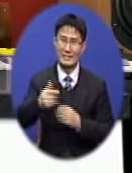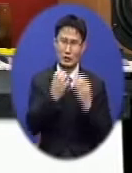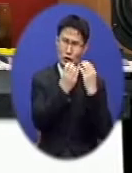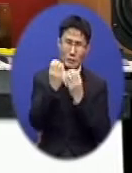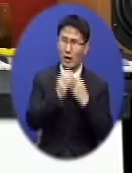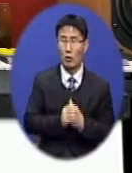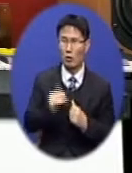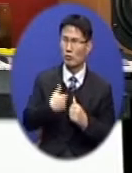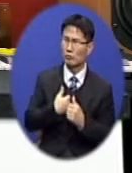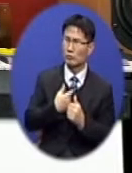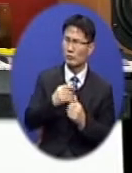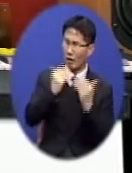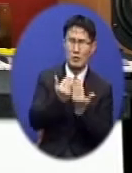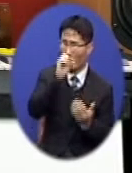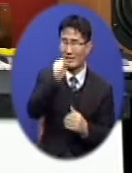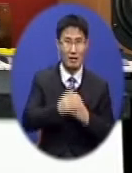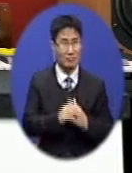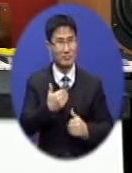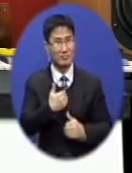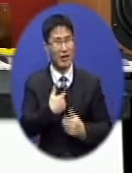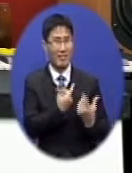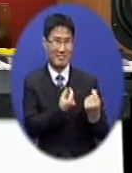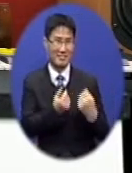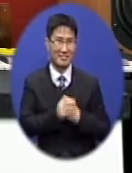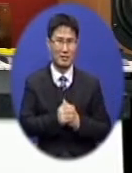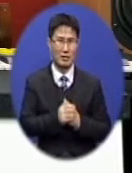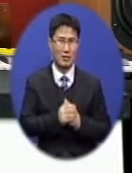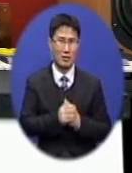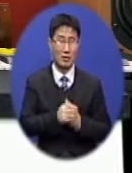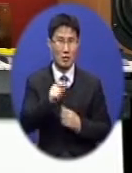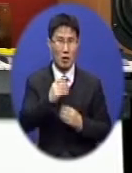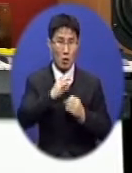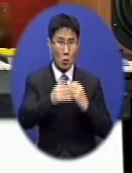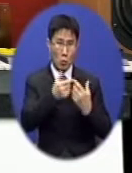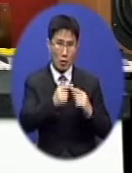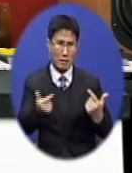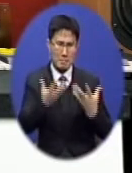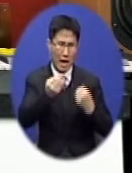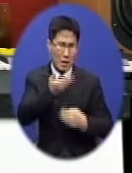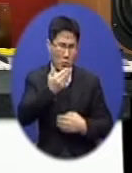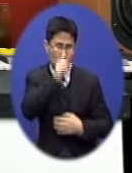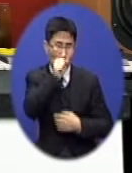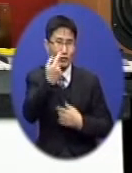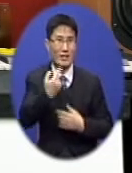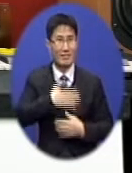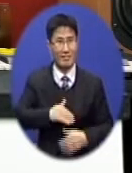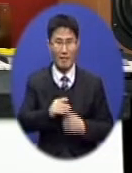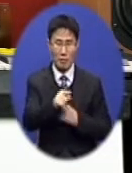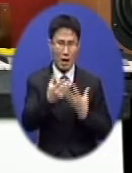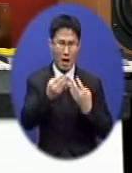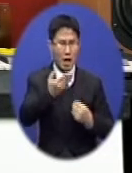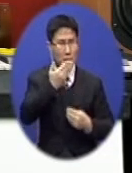안 좋아하는 과일이 없습니다. 저도요, 과일을 네. 좋아하는데. 네. 과일을 무조건 많이 먹으면 좋은 줄 알았거든요. 네. 보니까